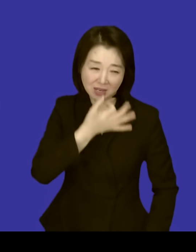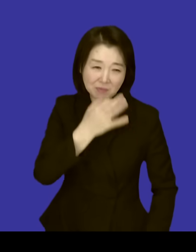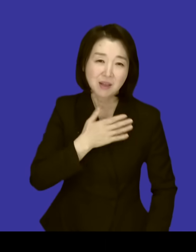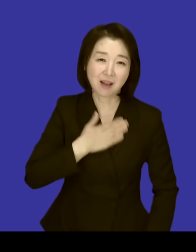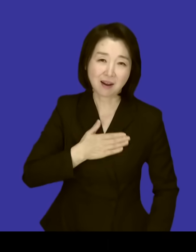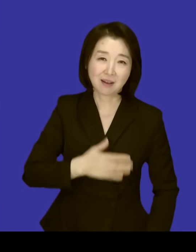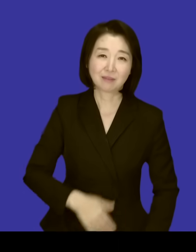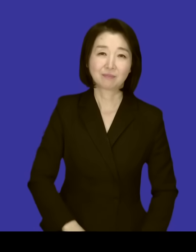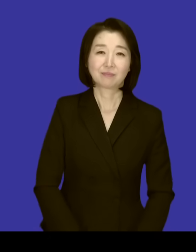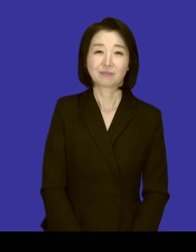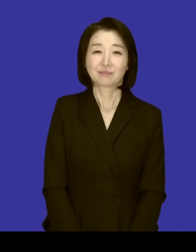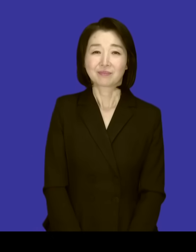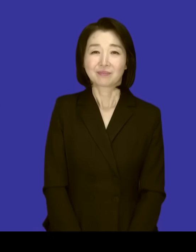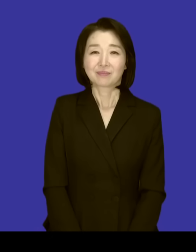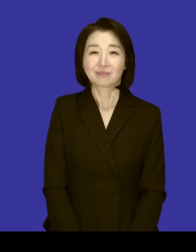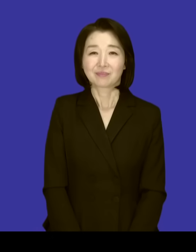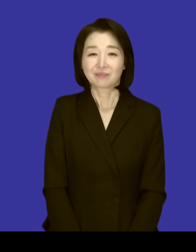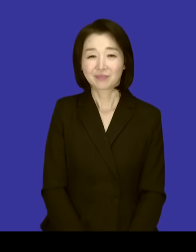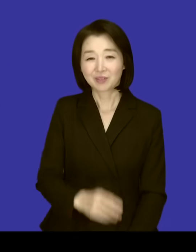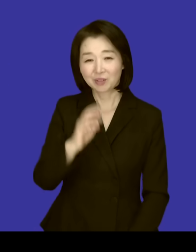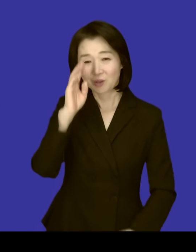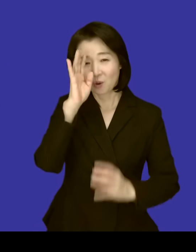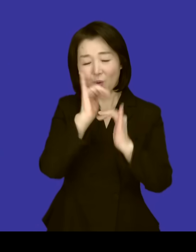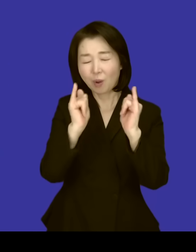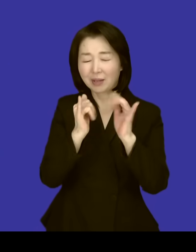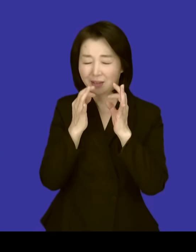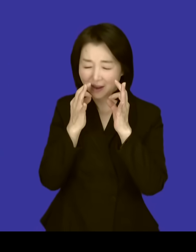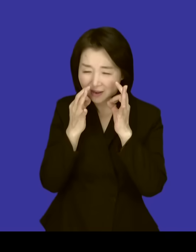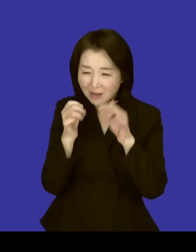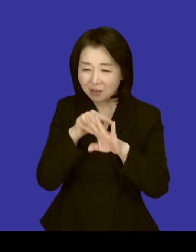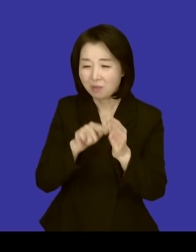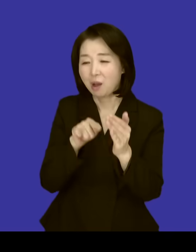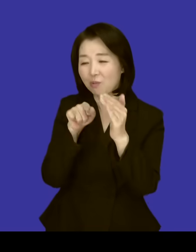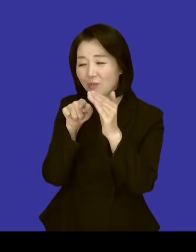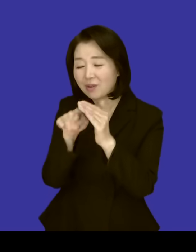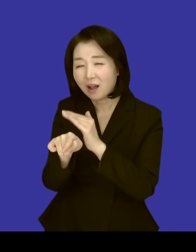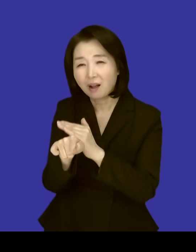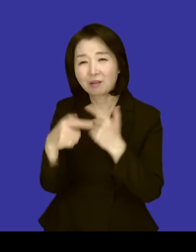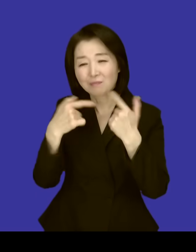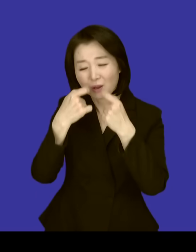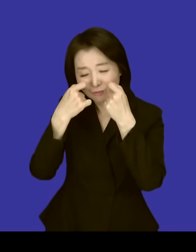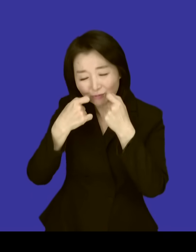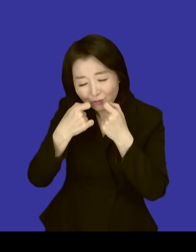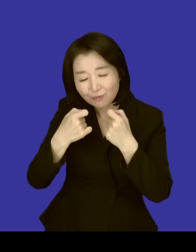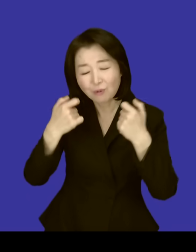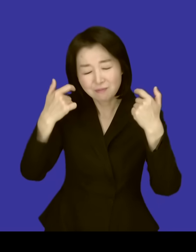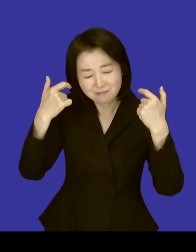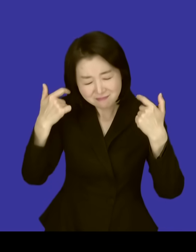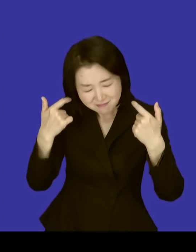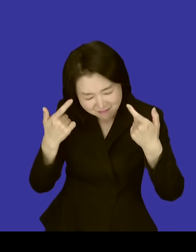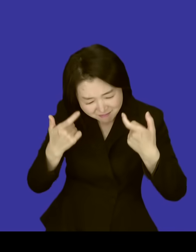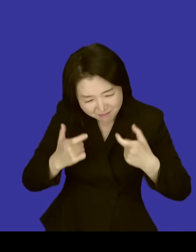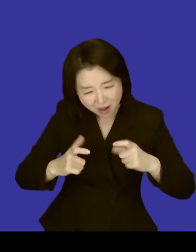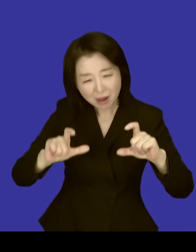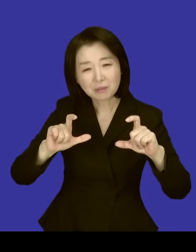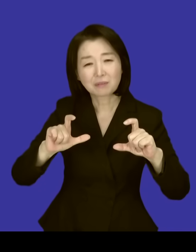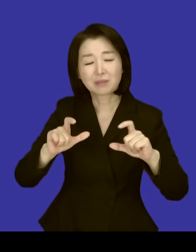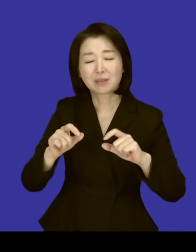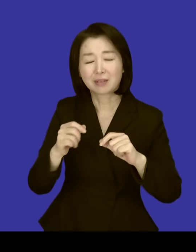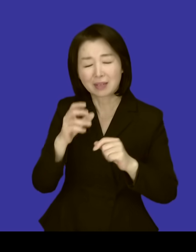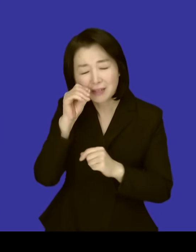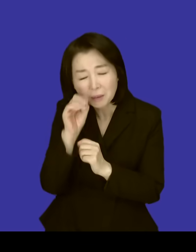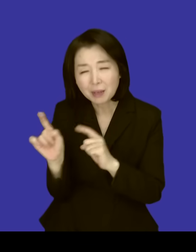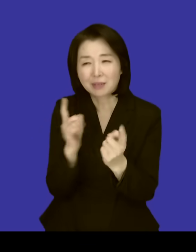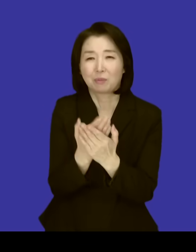걸 저희도 접하고 있지만 또 환자들도 그 절실함을 가지고 그것을 찾아서 매일 눈물로 매일 밤을 새우면서 제발 살아나기를,